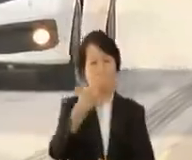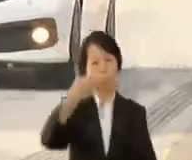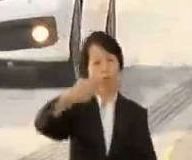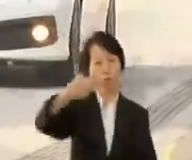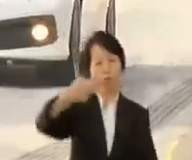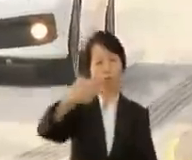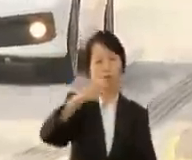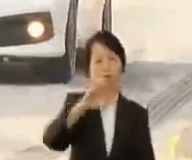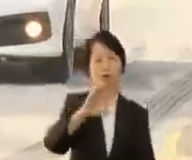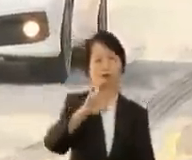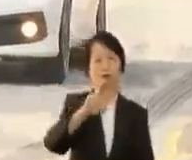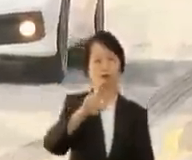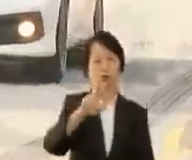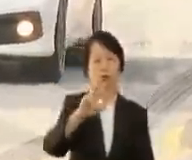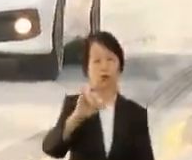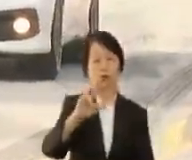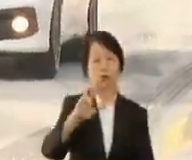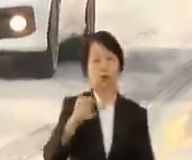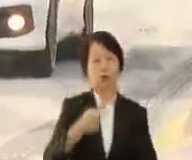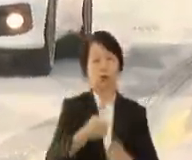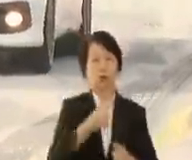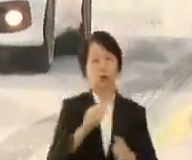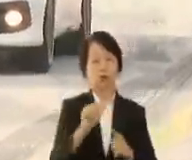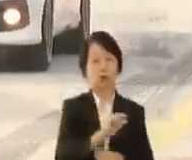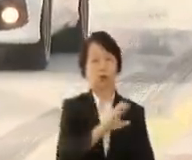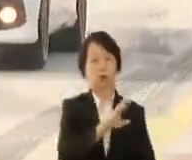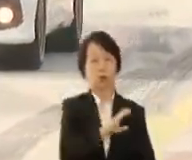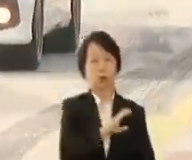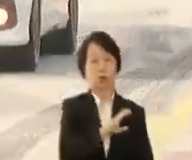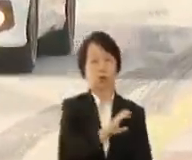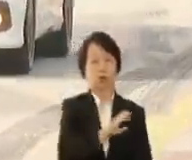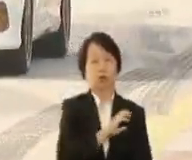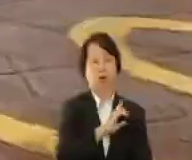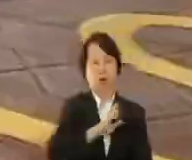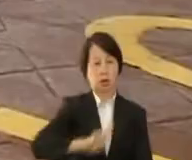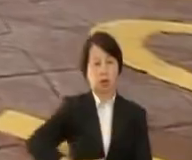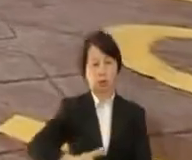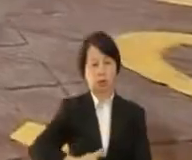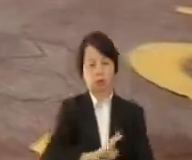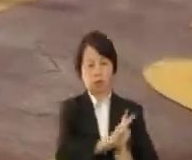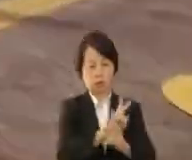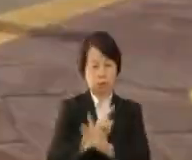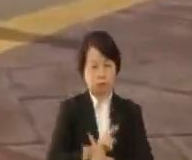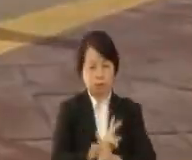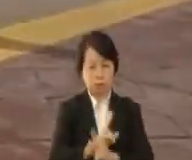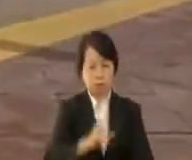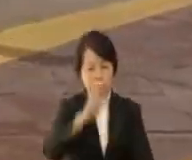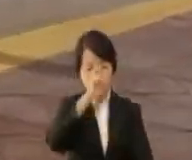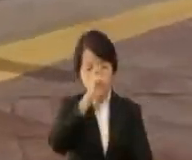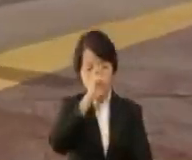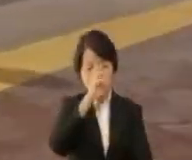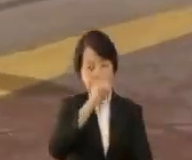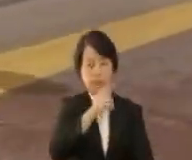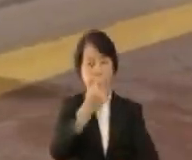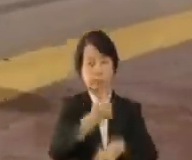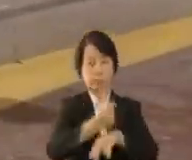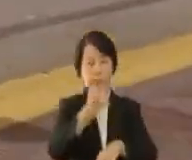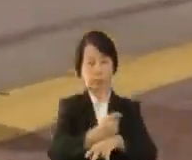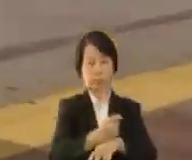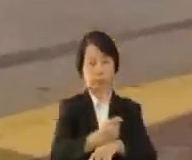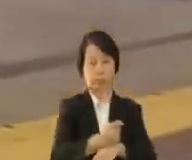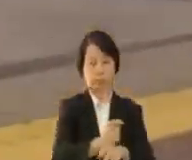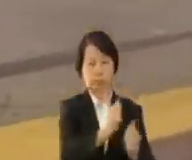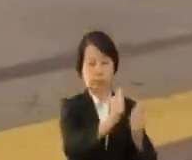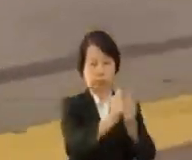ianya digunakan oleh pasukan dari Kor Polis Tentera Diraja untuk tugas penguatkuasaan dan tugas